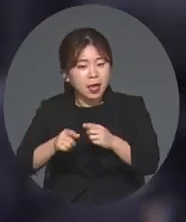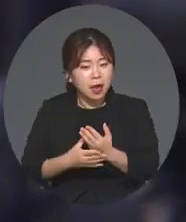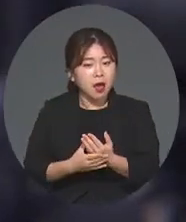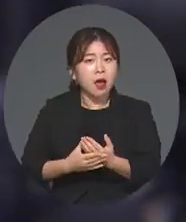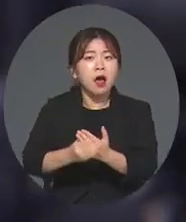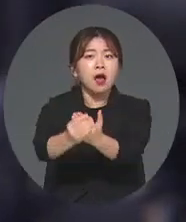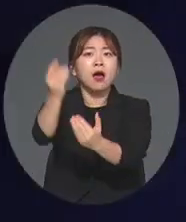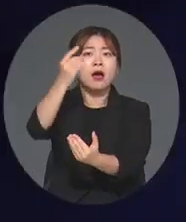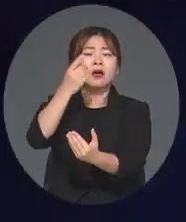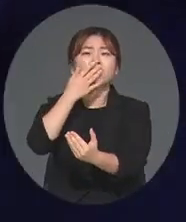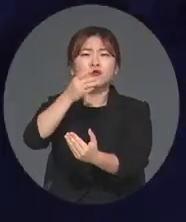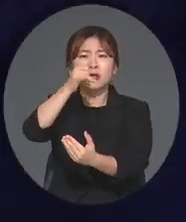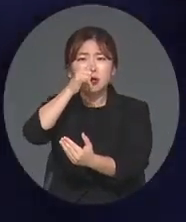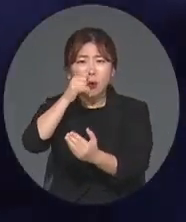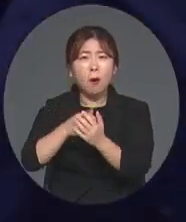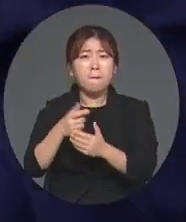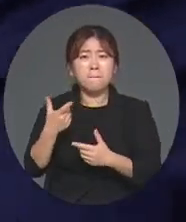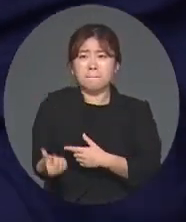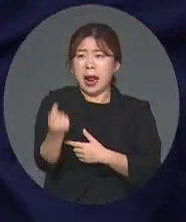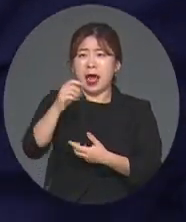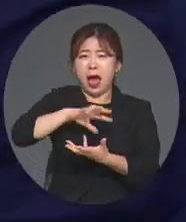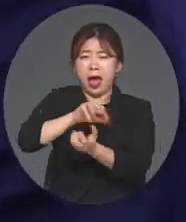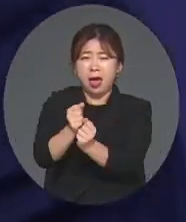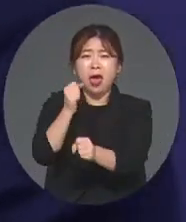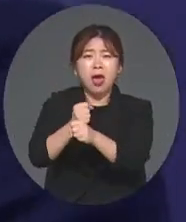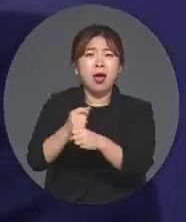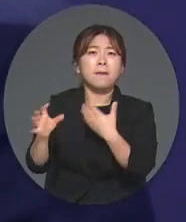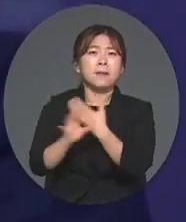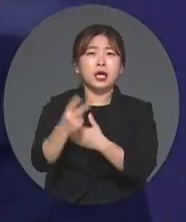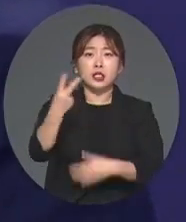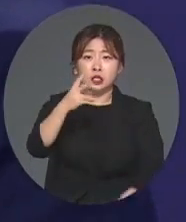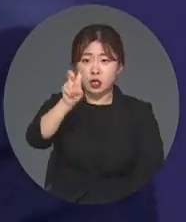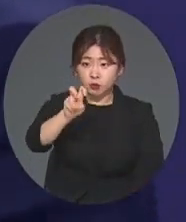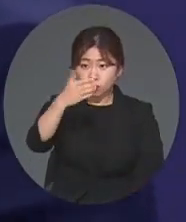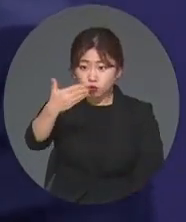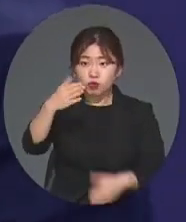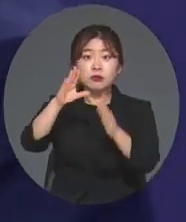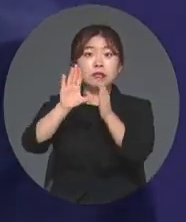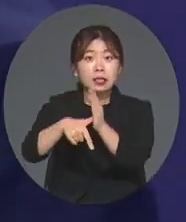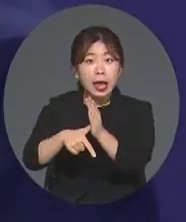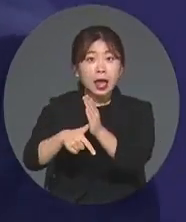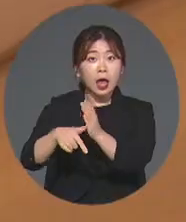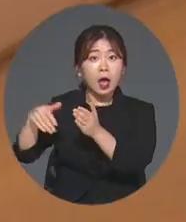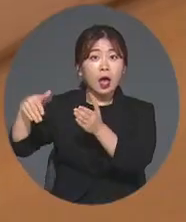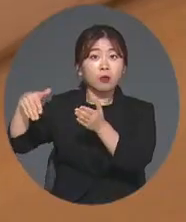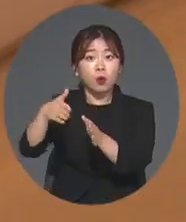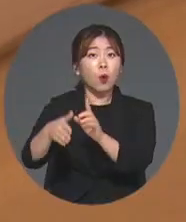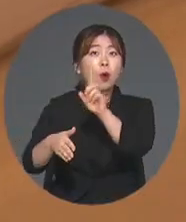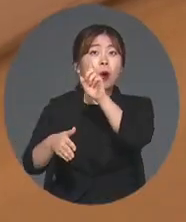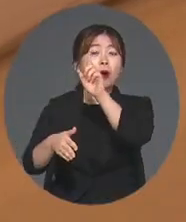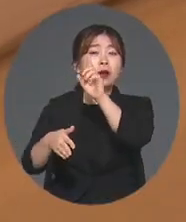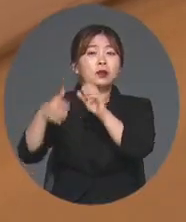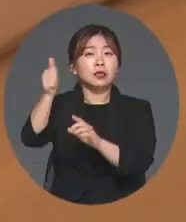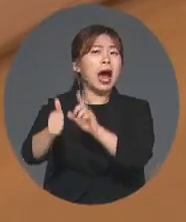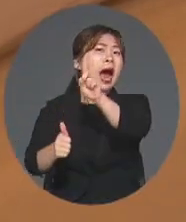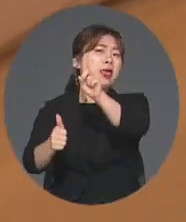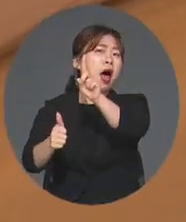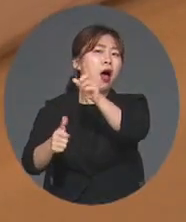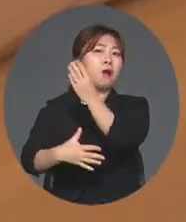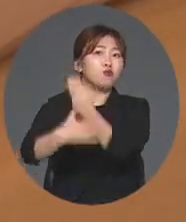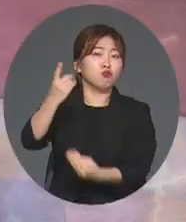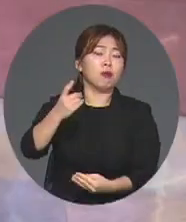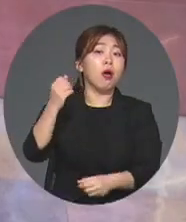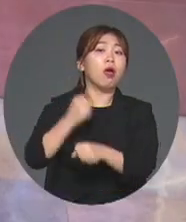2026년 민선 9기 선거에서 통합자치단체장을 뽑을 수도 있을 것이라고 밝혔습니다. 또 울산이